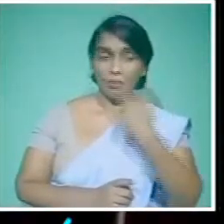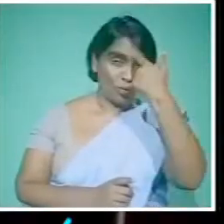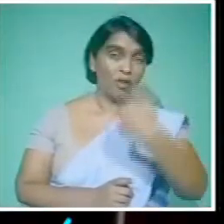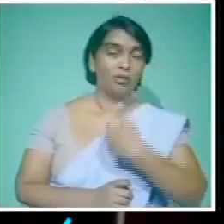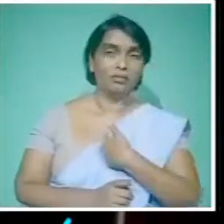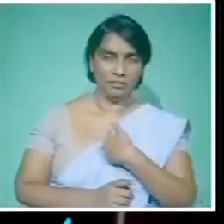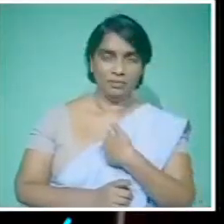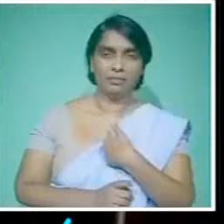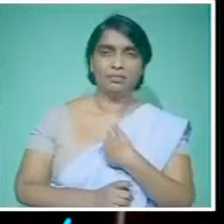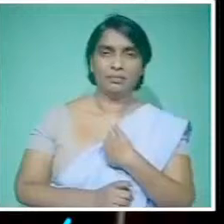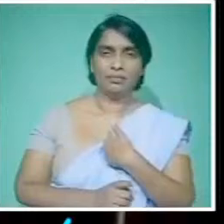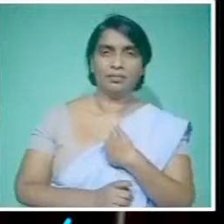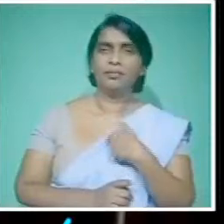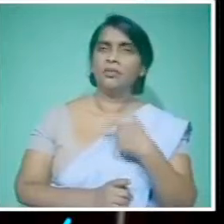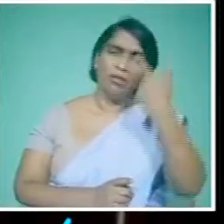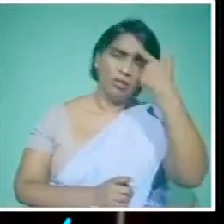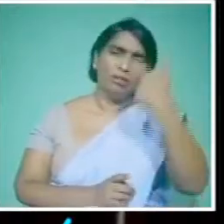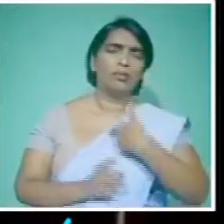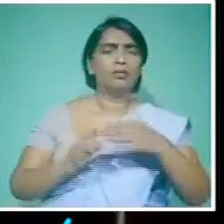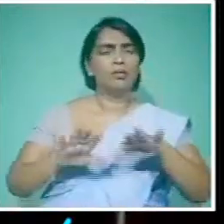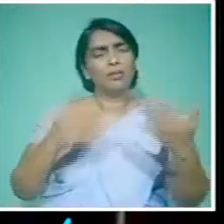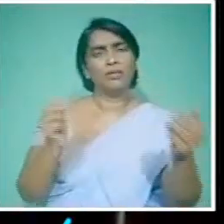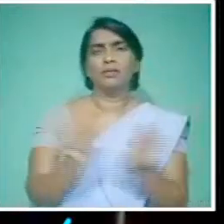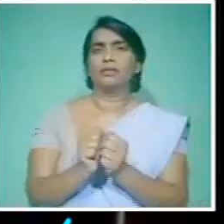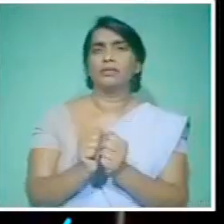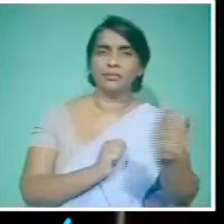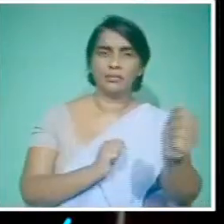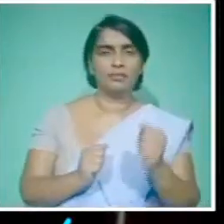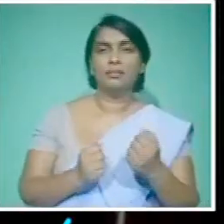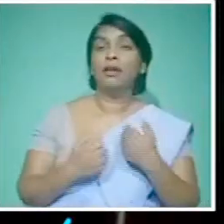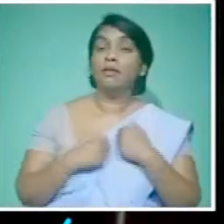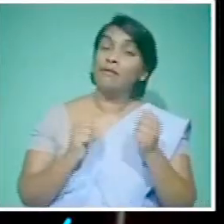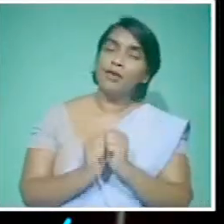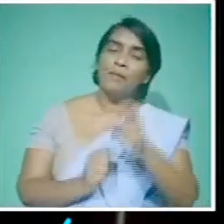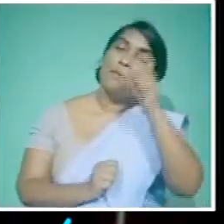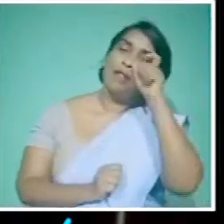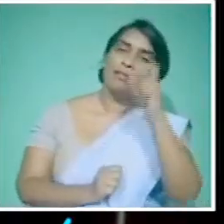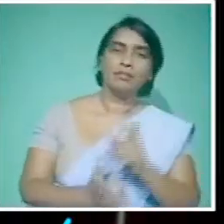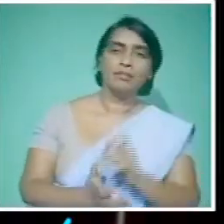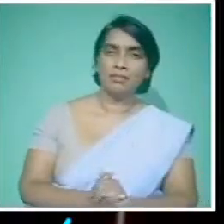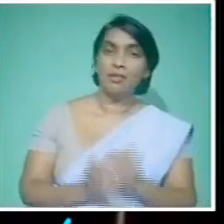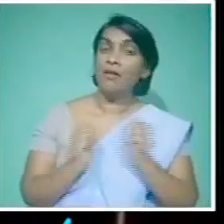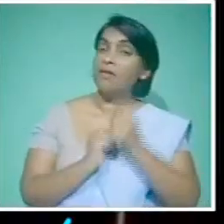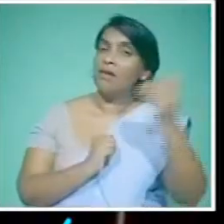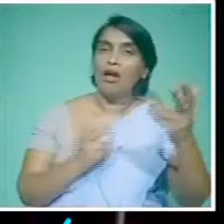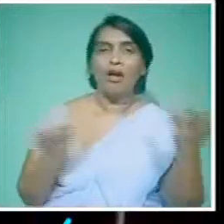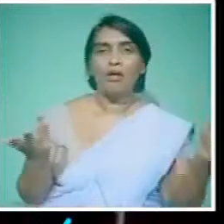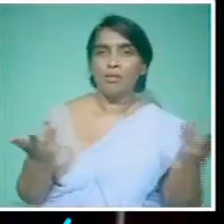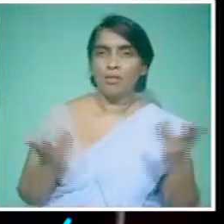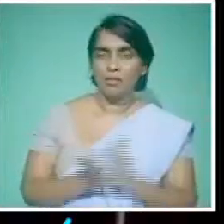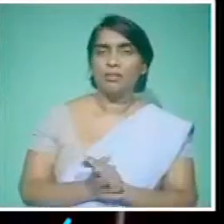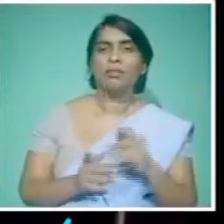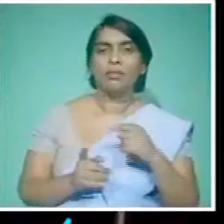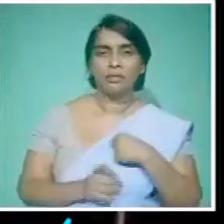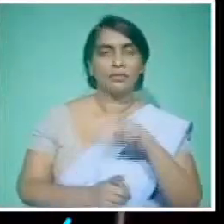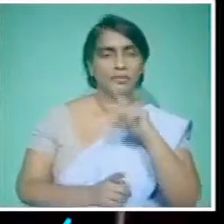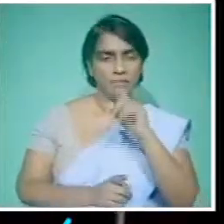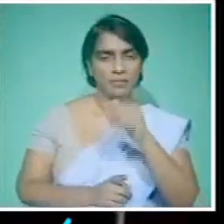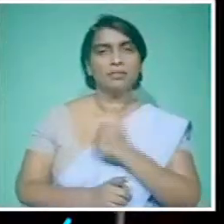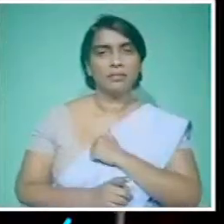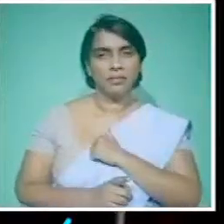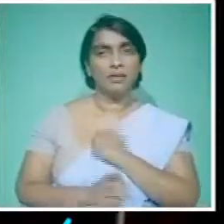විරුද්ධව ඔබතුමාලා මට විරුද්ධ ඕන දෙයක් කරන්න. අපි කරලා බලමු මොකද්ද වෙන්නේ කියලා. ඒ හින්දා මම කියන්න